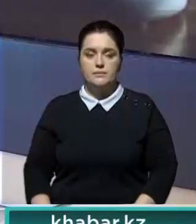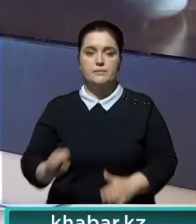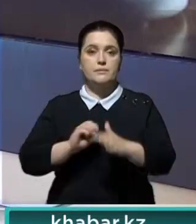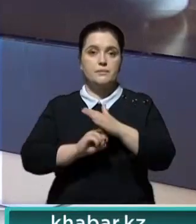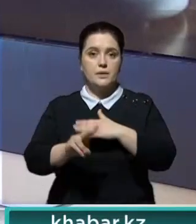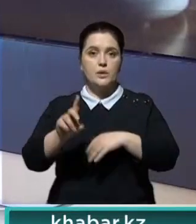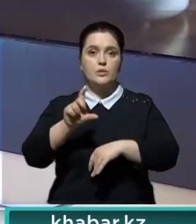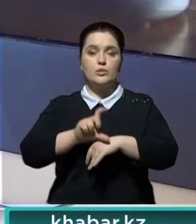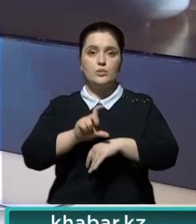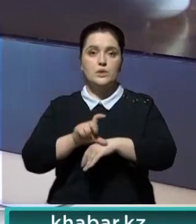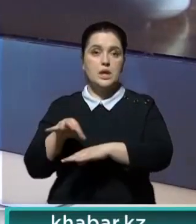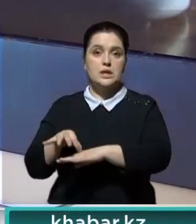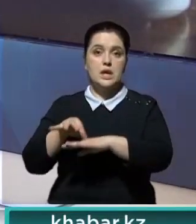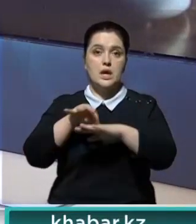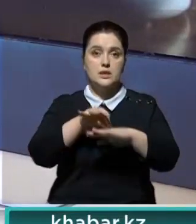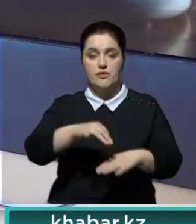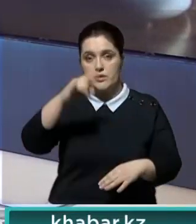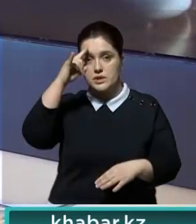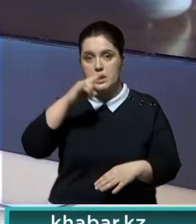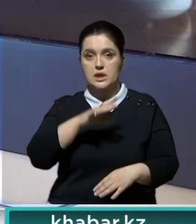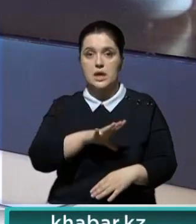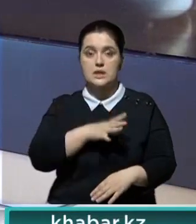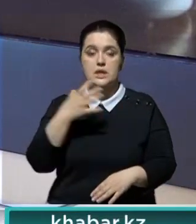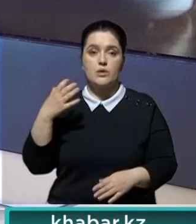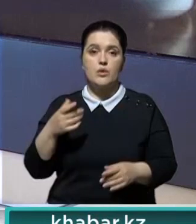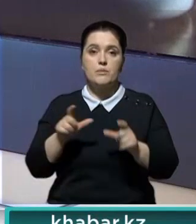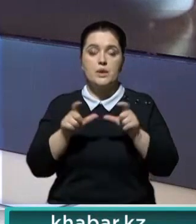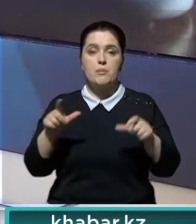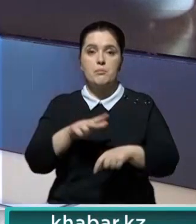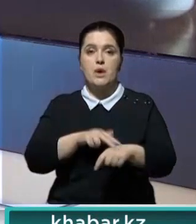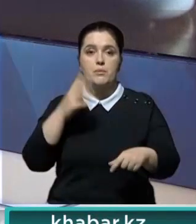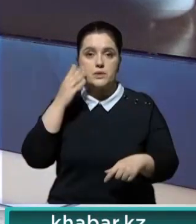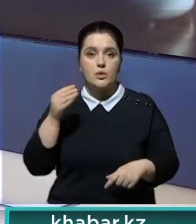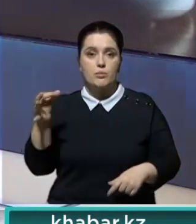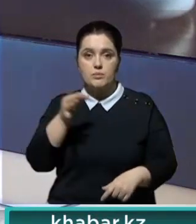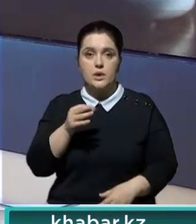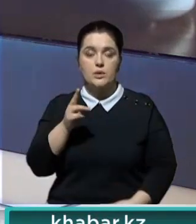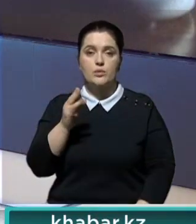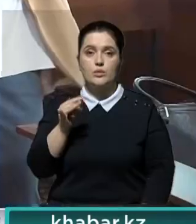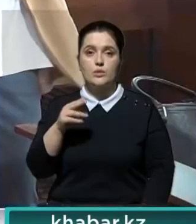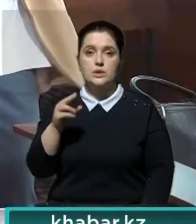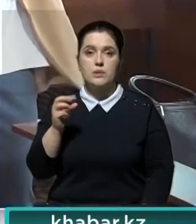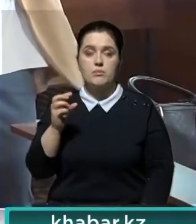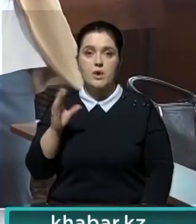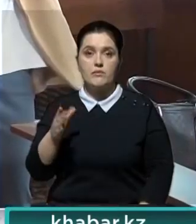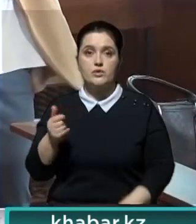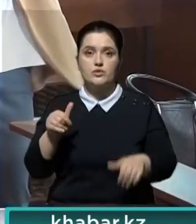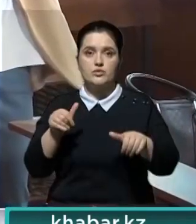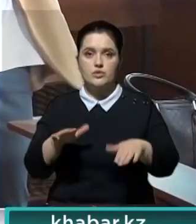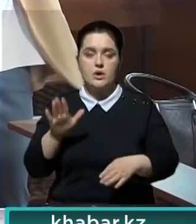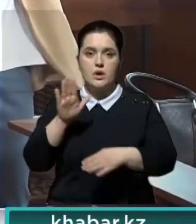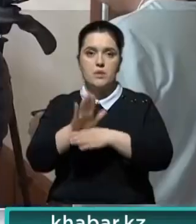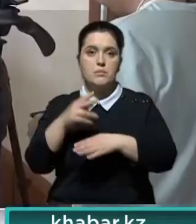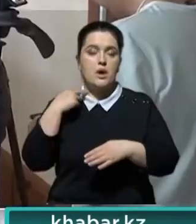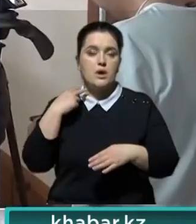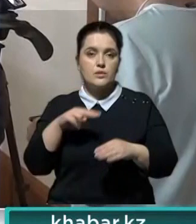Сбежавшему в Турцию и доставленному обратно сюда, в Казахстан, экс-начальнику департамента полиции Алматинской области Серику Кудибаеву вынесен приговор. Он осужден